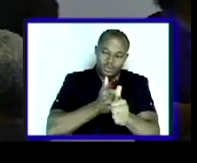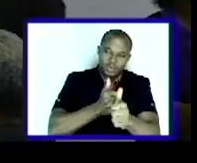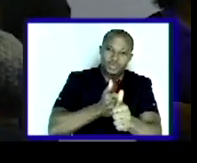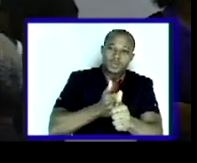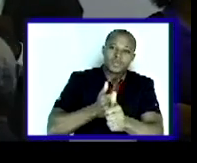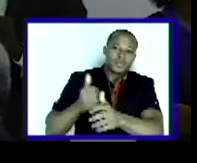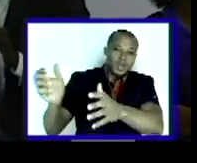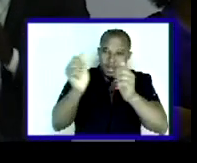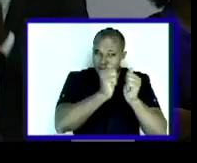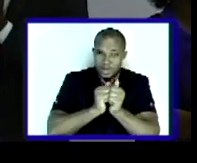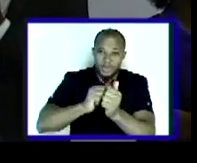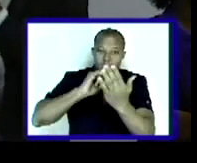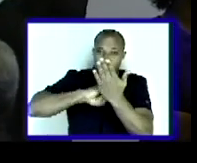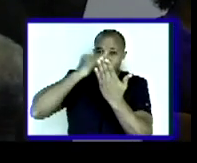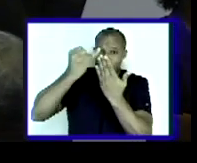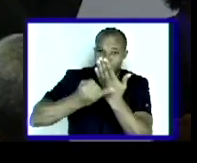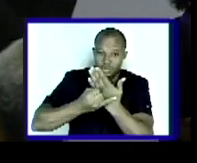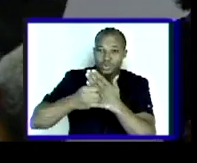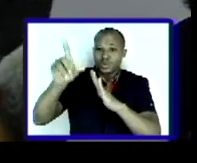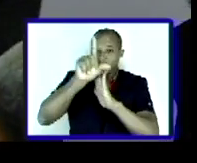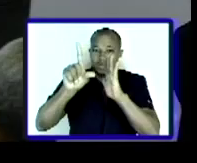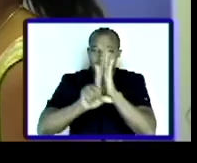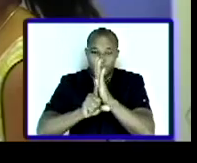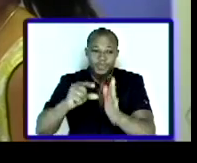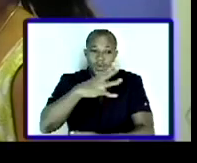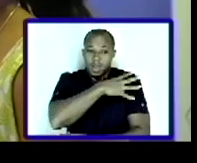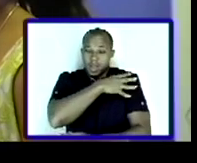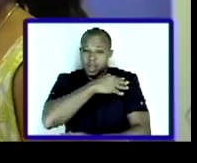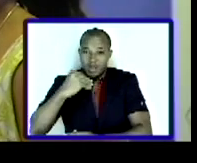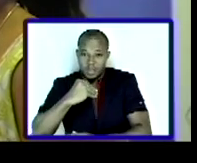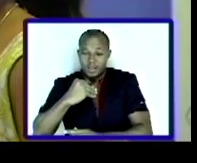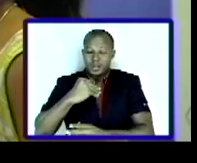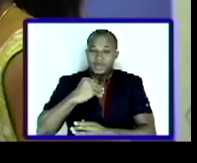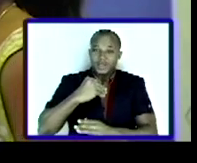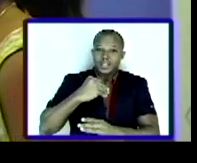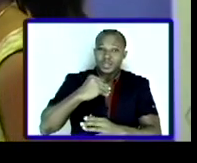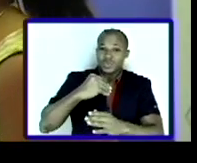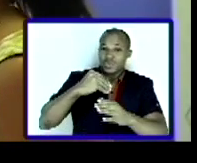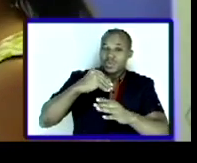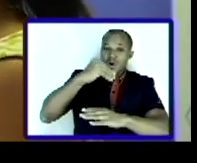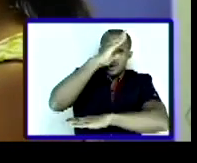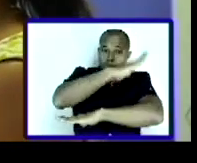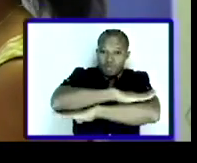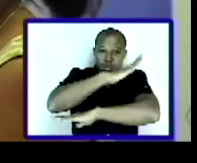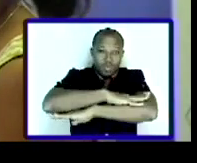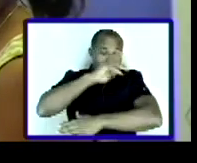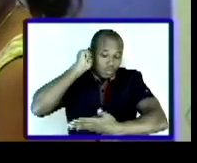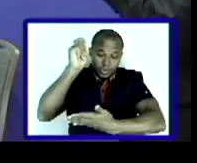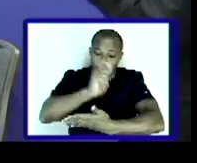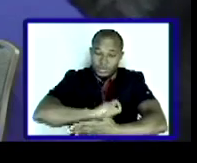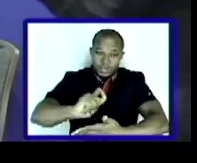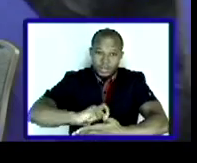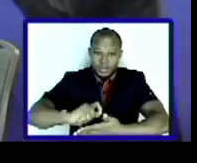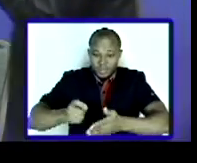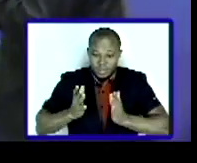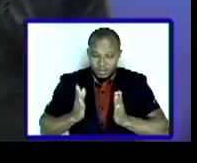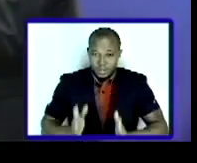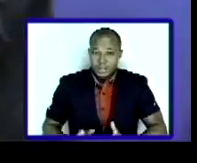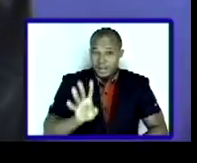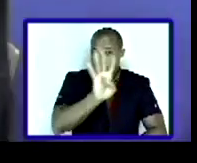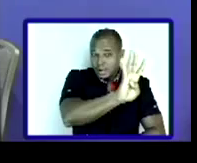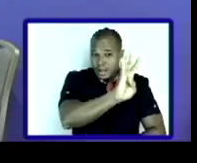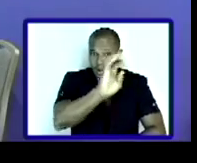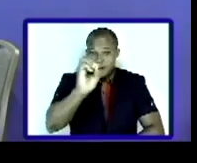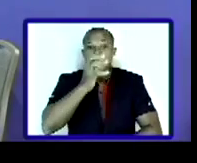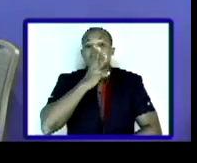universelle dans le pays. N'a gagné tout yon extrait des formations qui étaient faites dans bureau secrétaire d'état pour 40 femmes handicapées pour yon